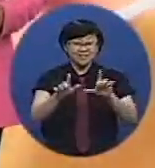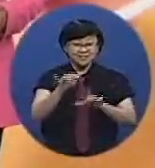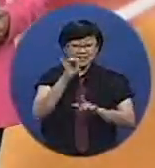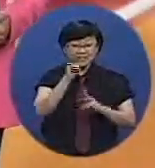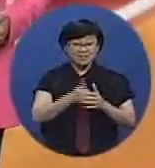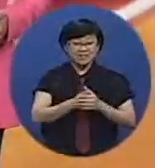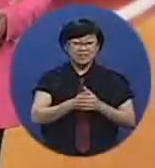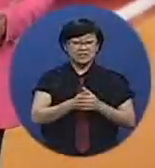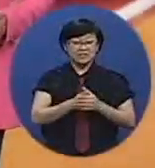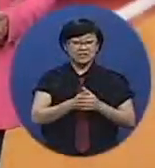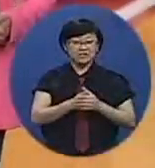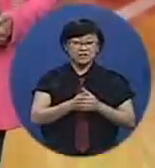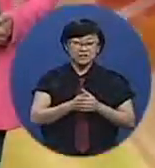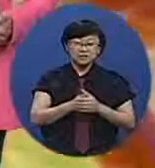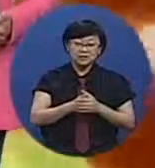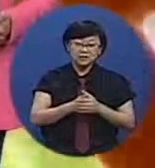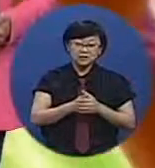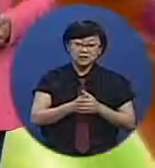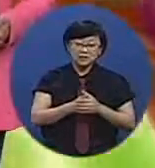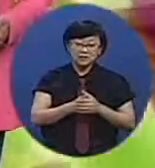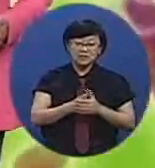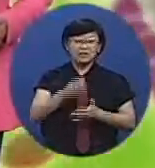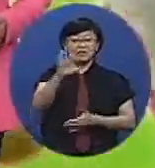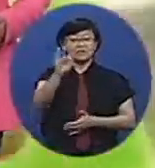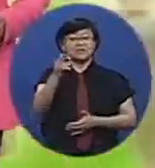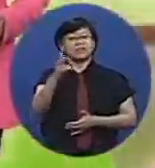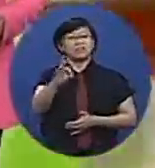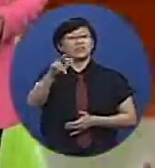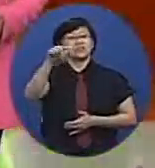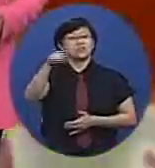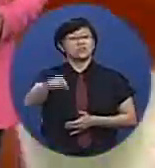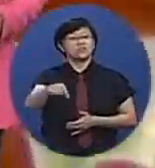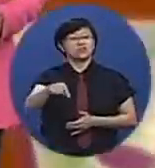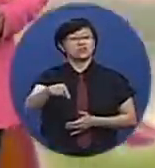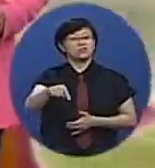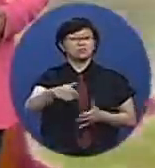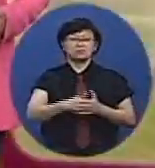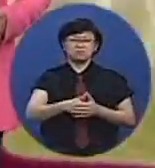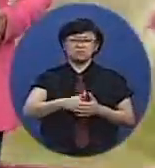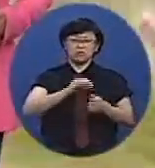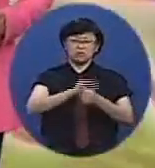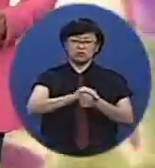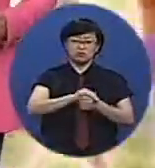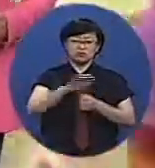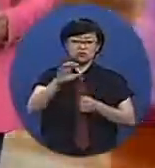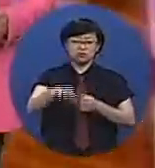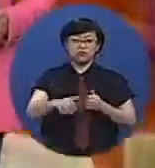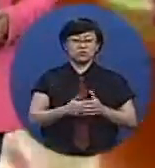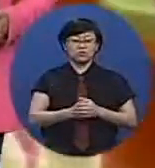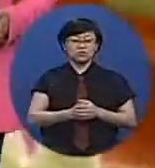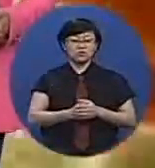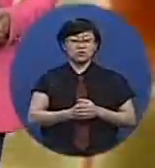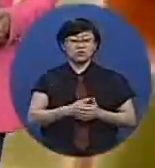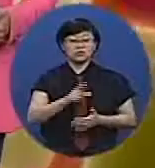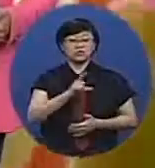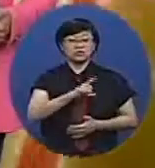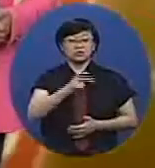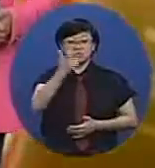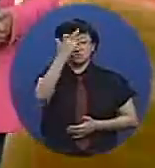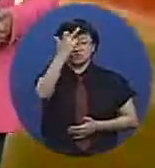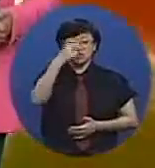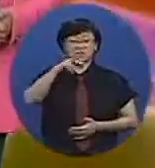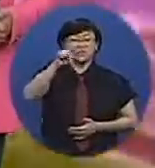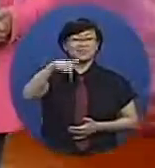누구십니까? 경주에 살아요. 어디요? 경주요. 경주요? 예. 성함이? 아, 경주.